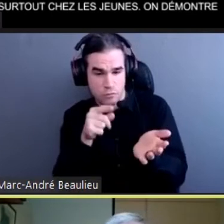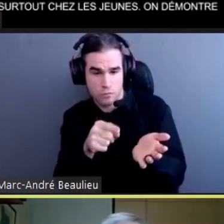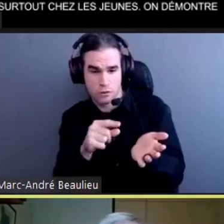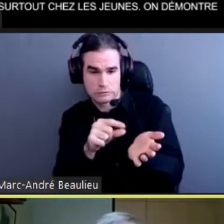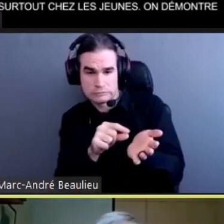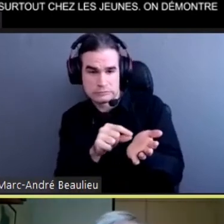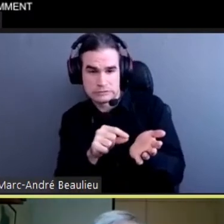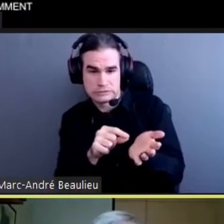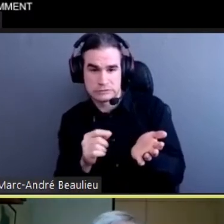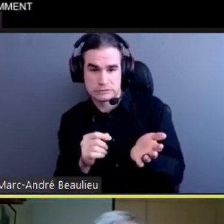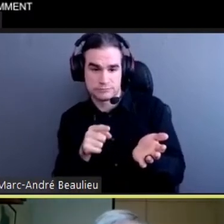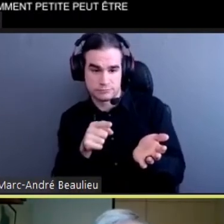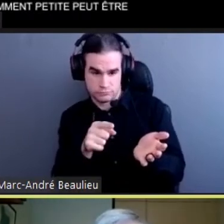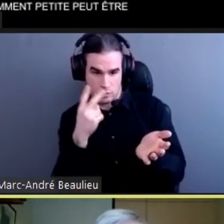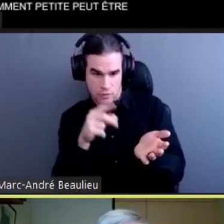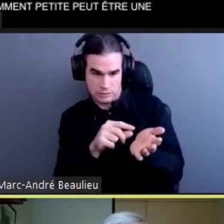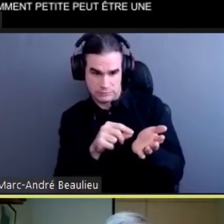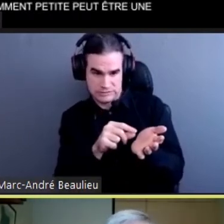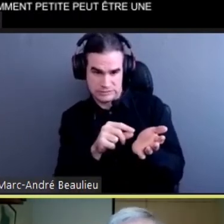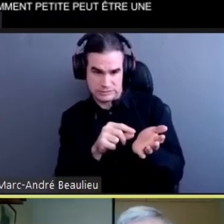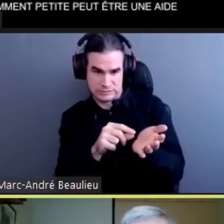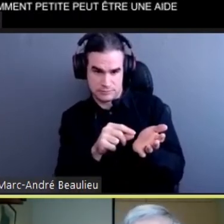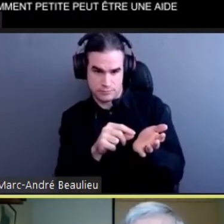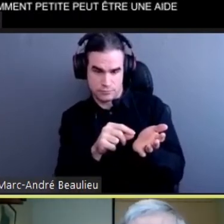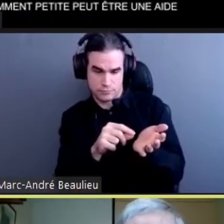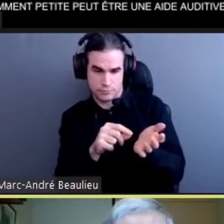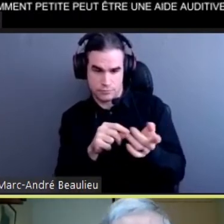des aides auditives sont petits comme ça vient avec une